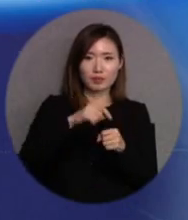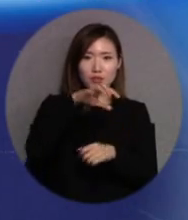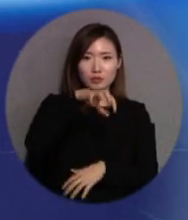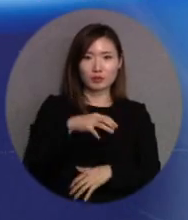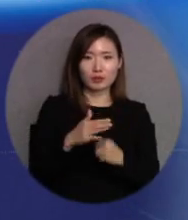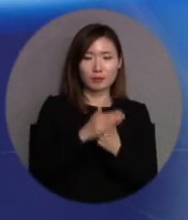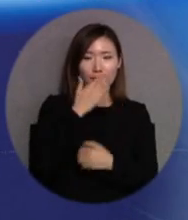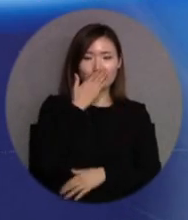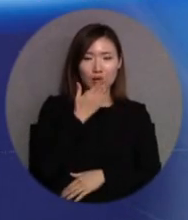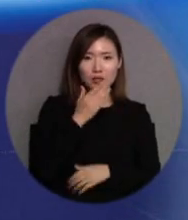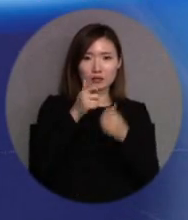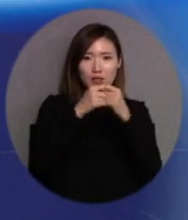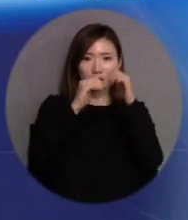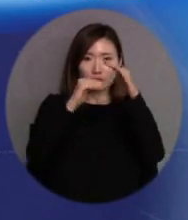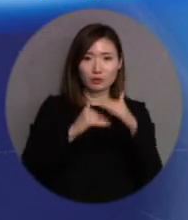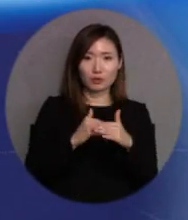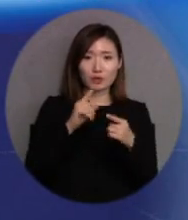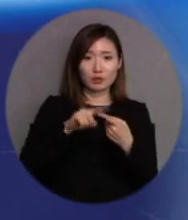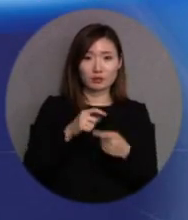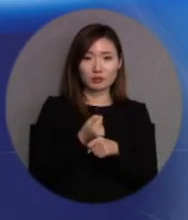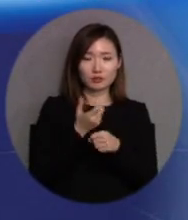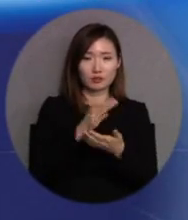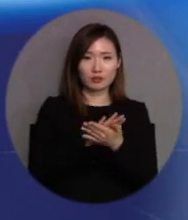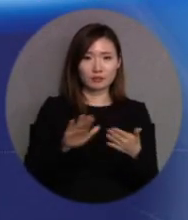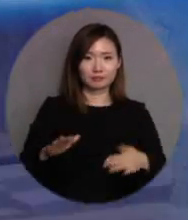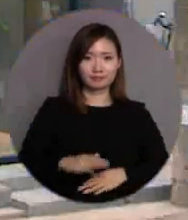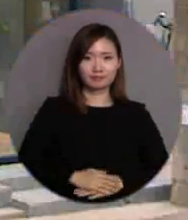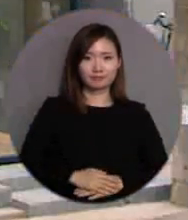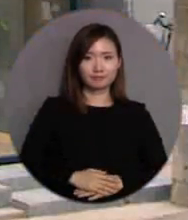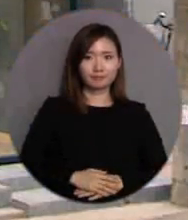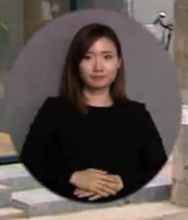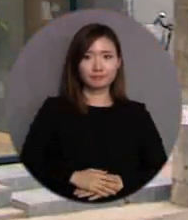하는데 자세한 사연 신승훈 기자가 전해드립니다